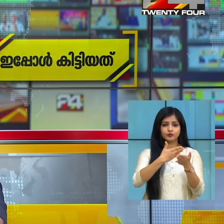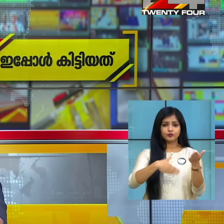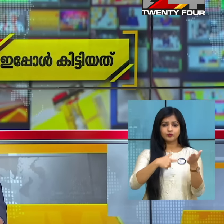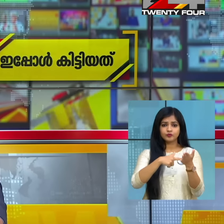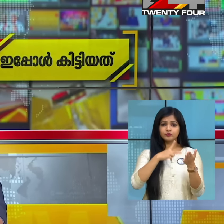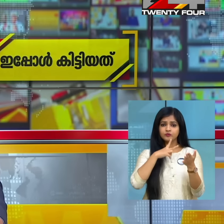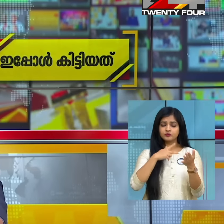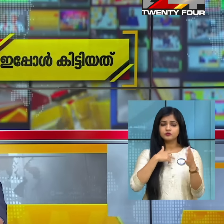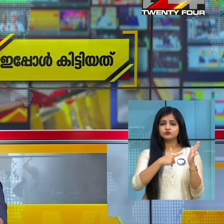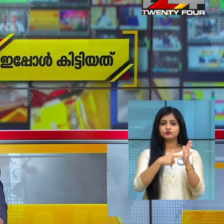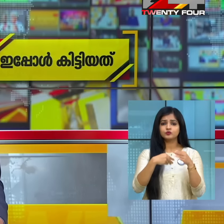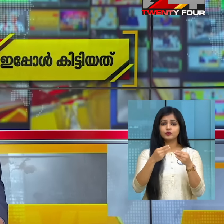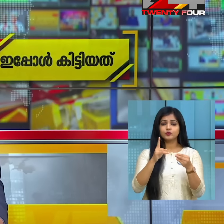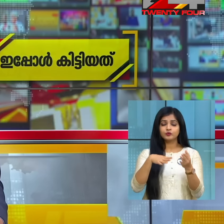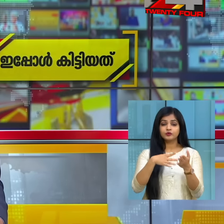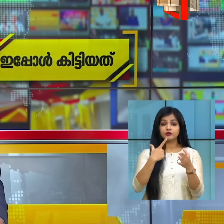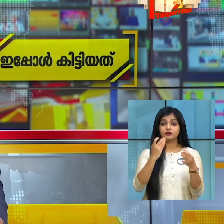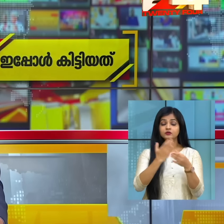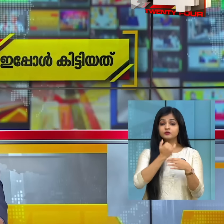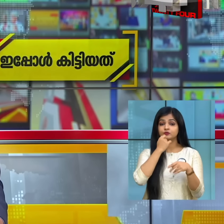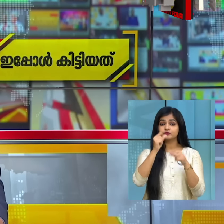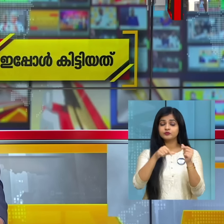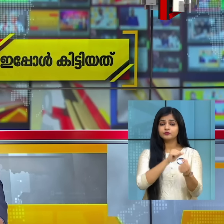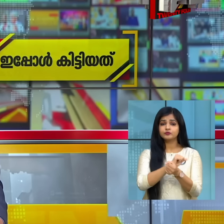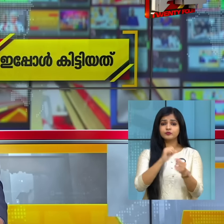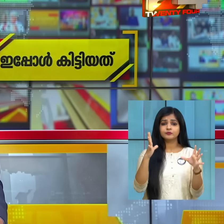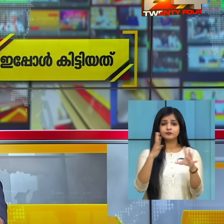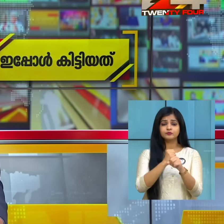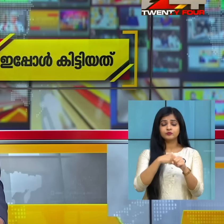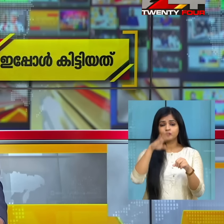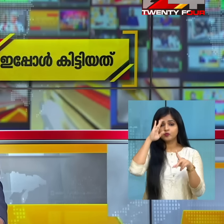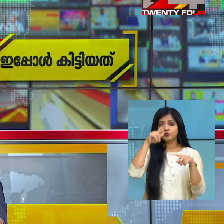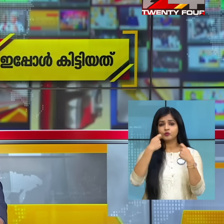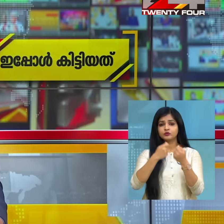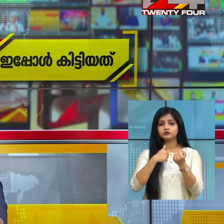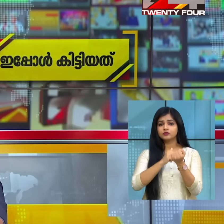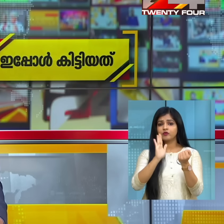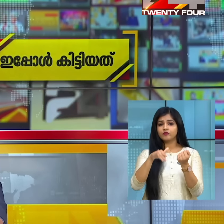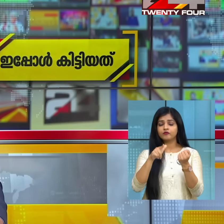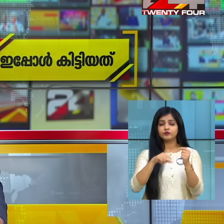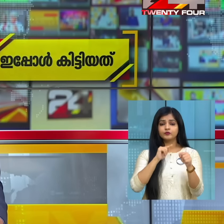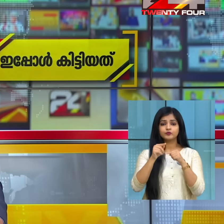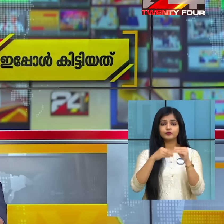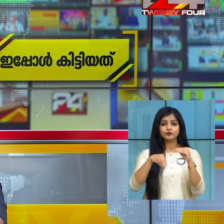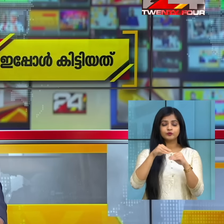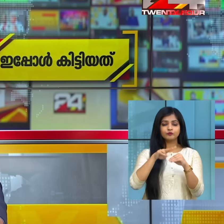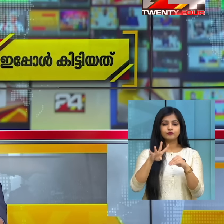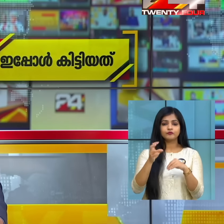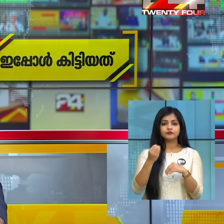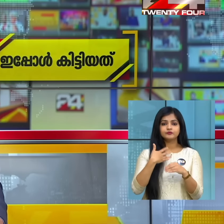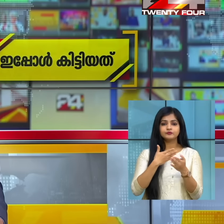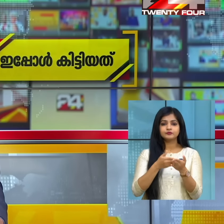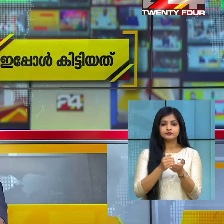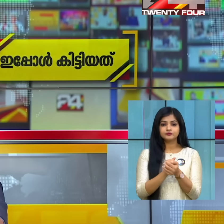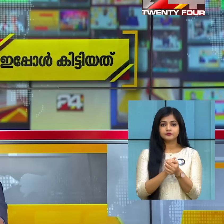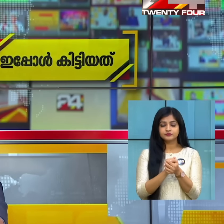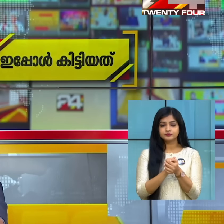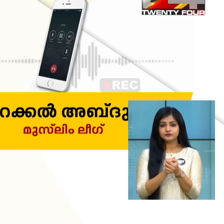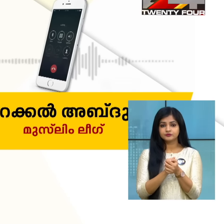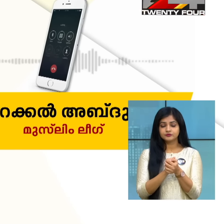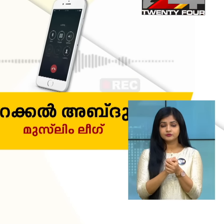താൻ ചൂണ്ടിക്കാട്ടിയത്. കേസിൽ പ്രതികളെ പിടികൂടാതെ പോലീസ് ഒത്തുകളിക്കുകയാണെന്നും പാറക്കൽ അബ്ദുള്ള 24-നോട് പറഞ്ഞു.